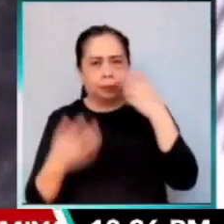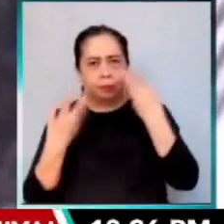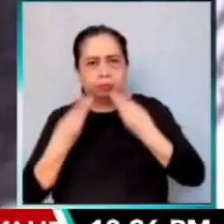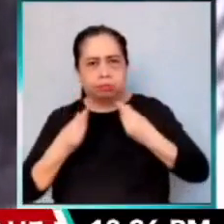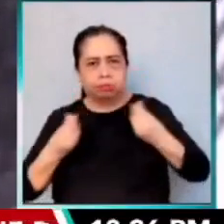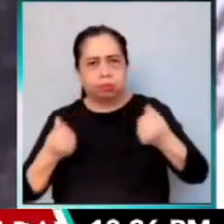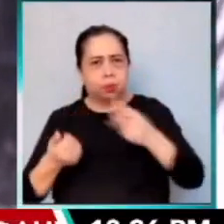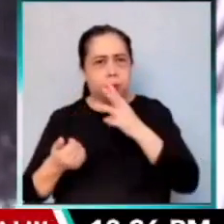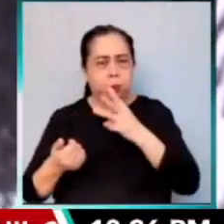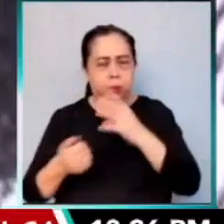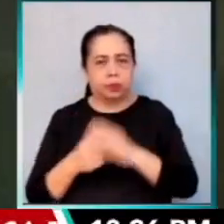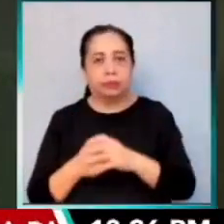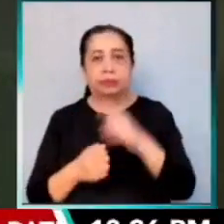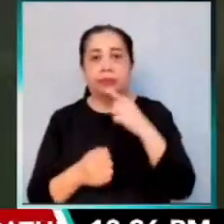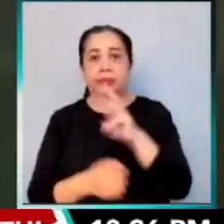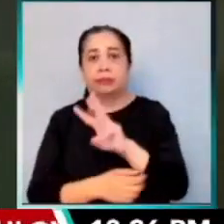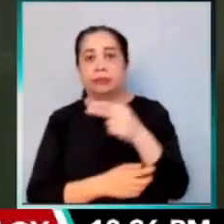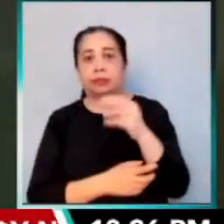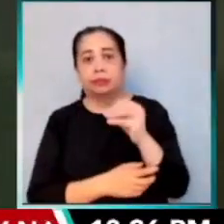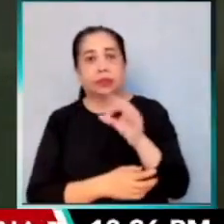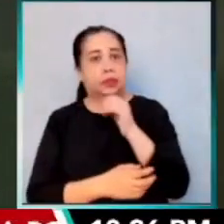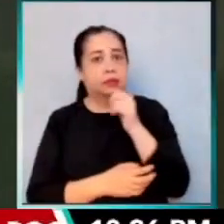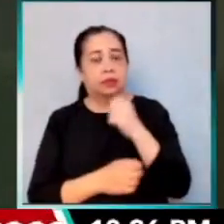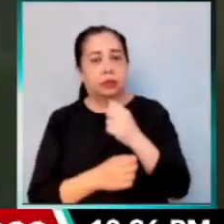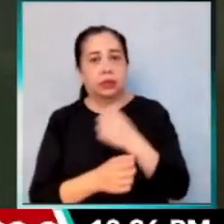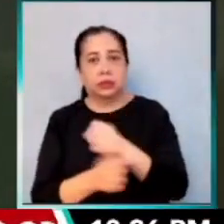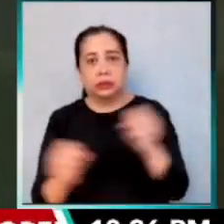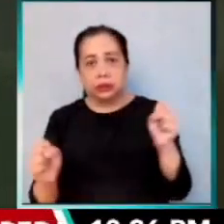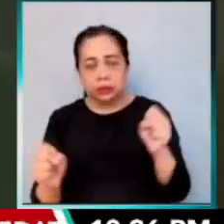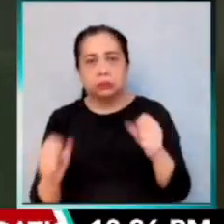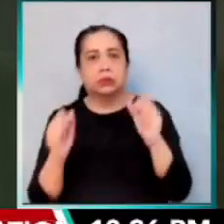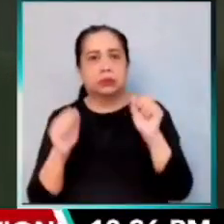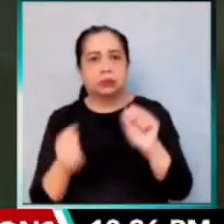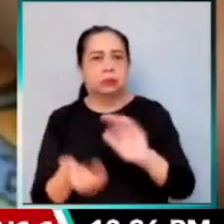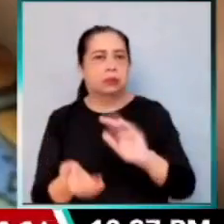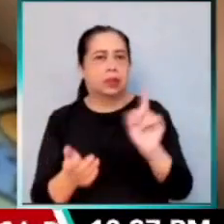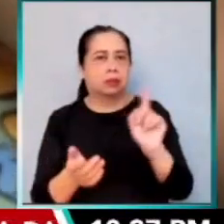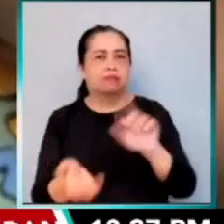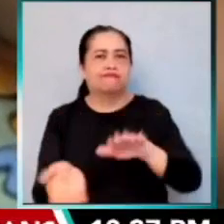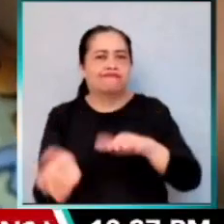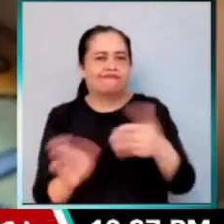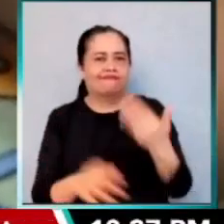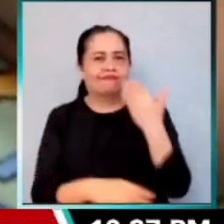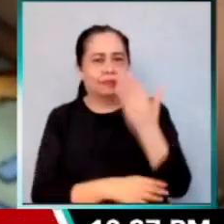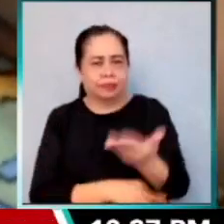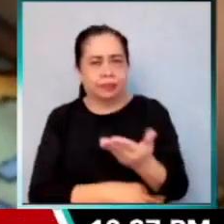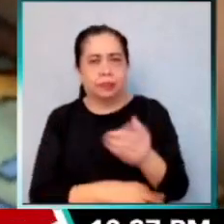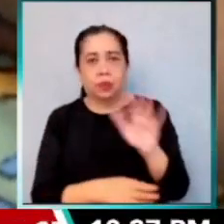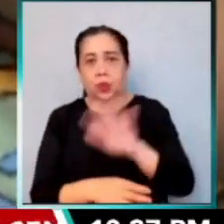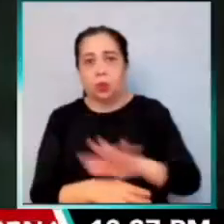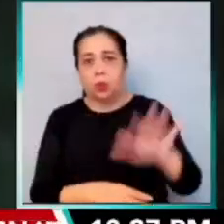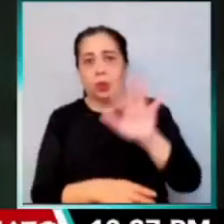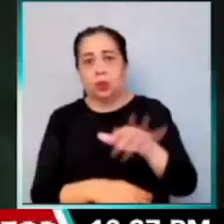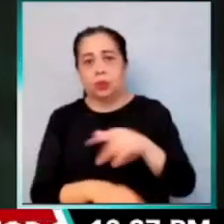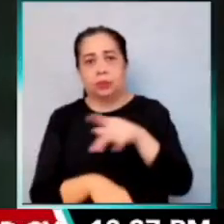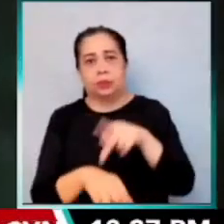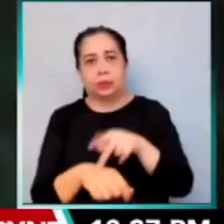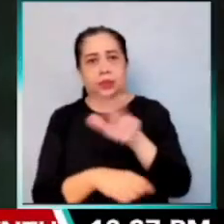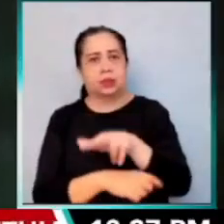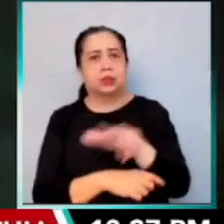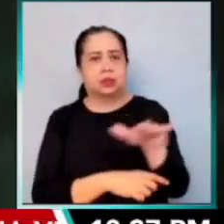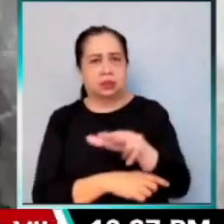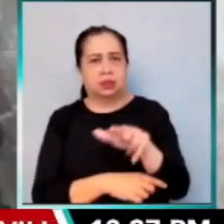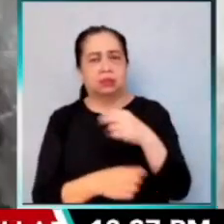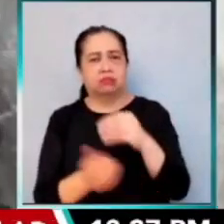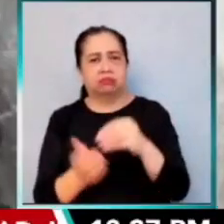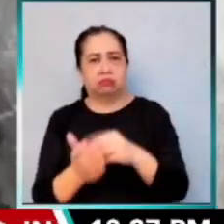Health Organization, kung hindi maaagapan ay maaari itong mauwi sa pagkamatay. Sa buong bansa, 33 na ang naitalang